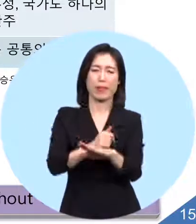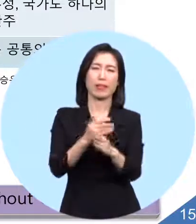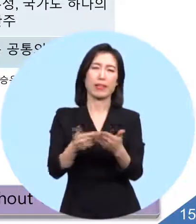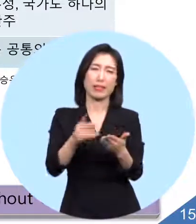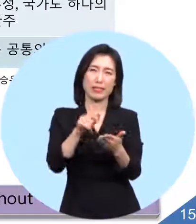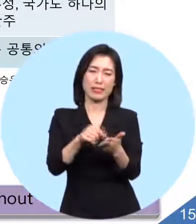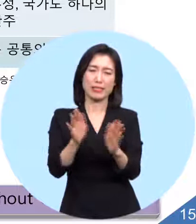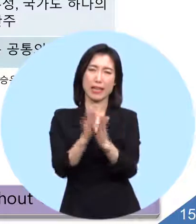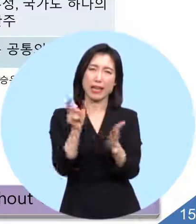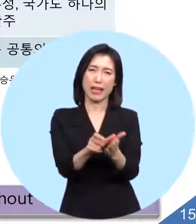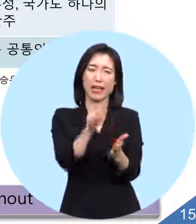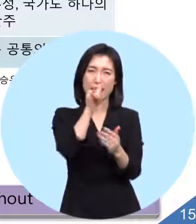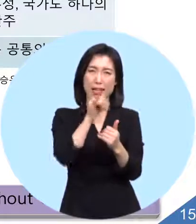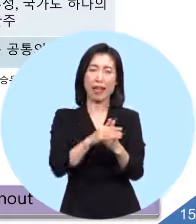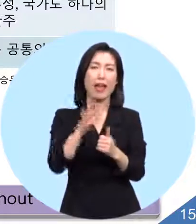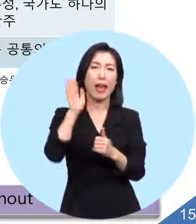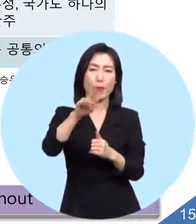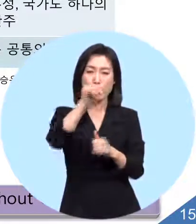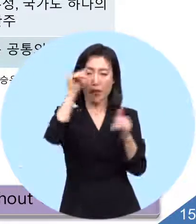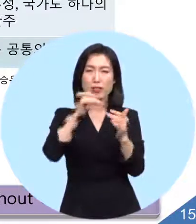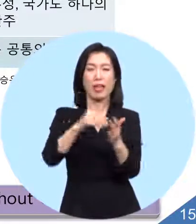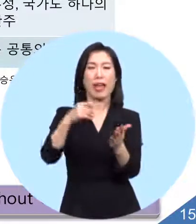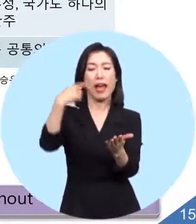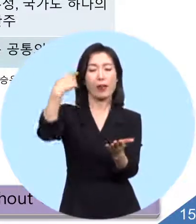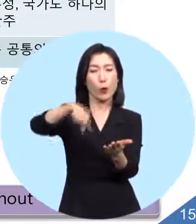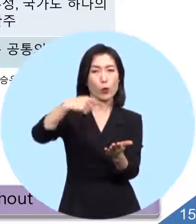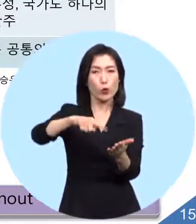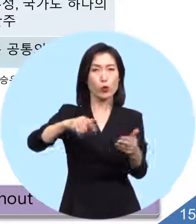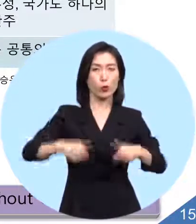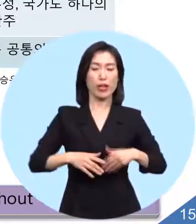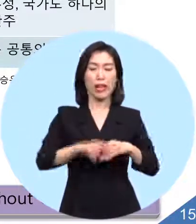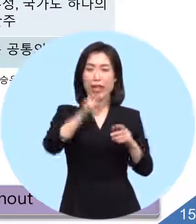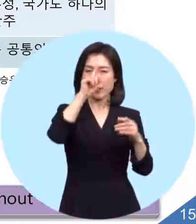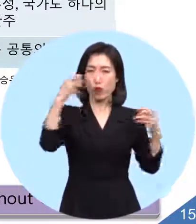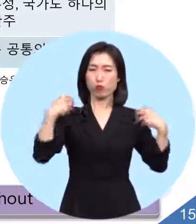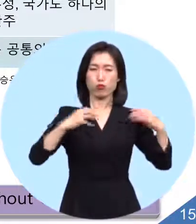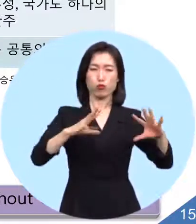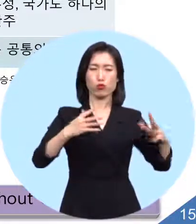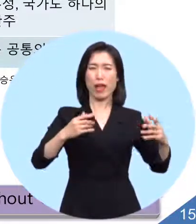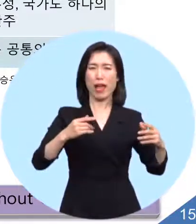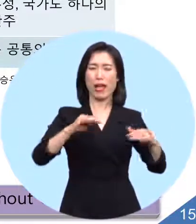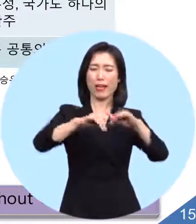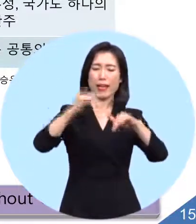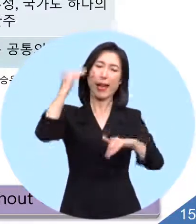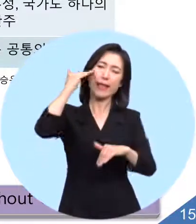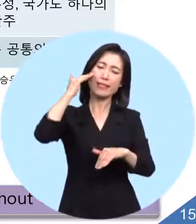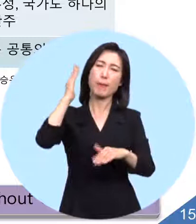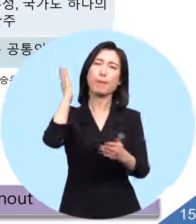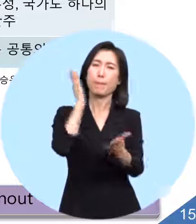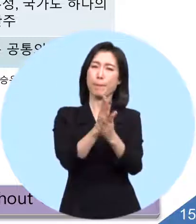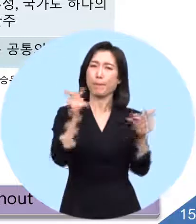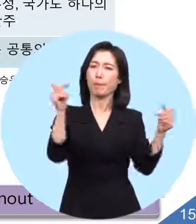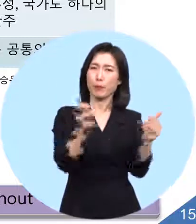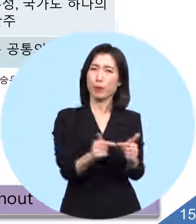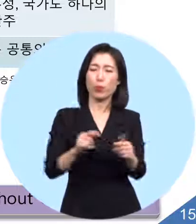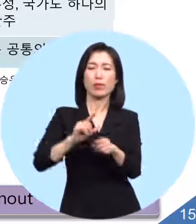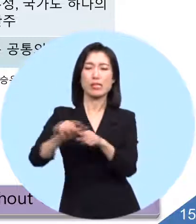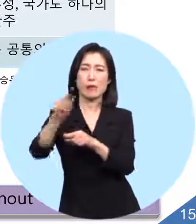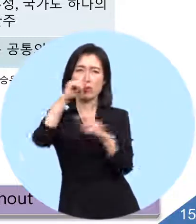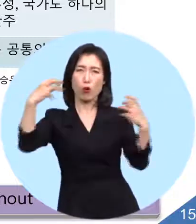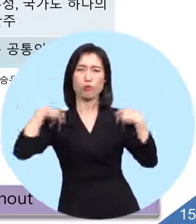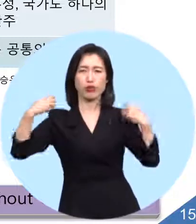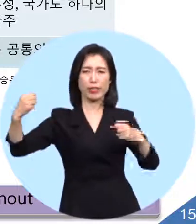질서는 거버먼트 역할은 줄이고 거버넌스 역할은 늘리는 데 있다. 한 단계 더